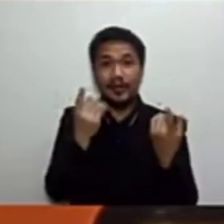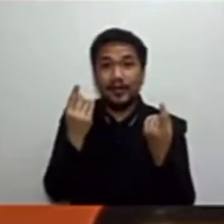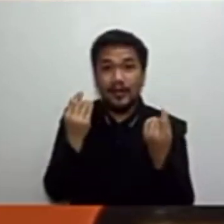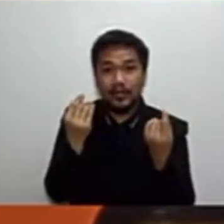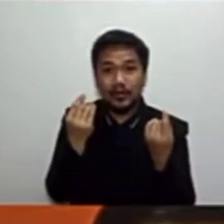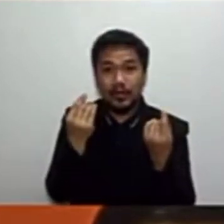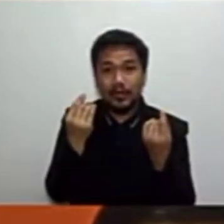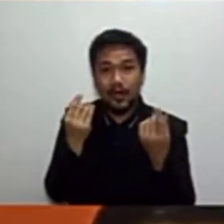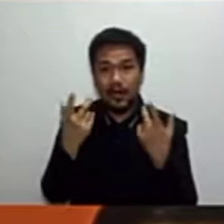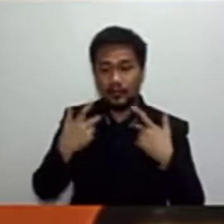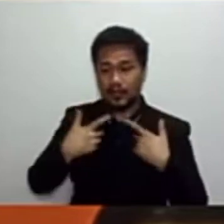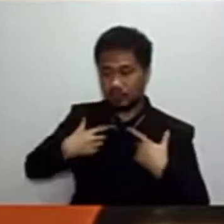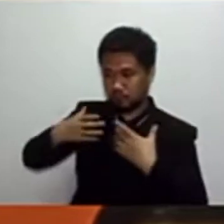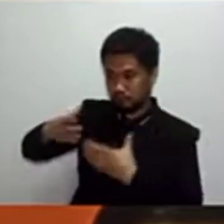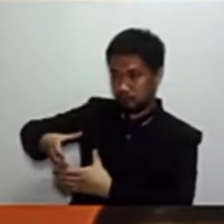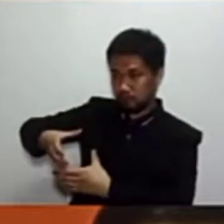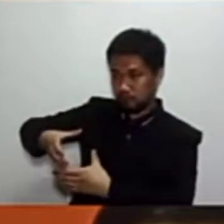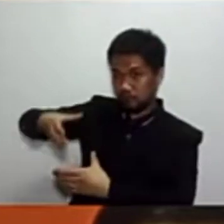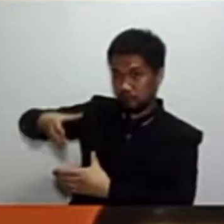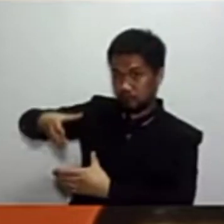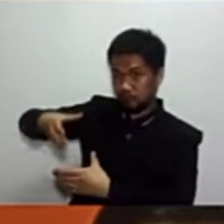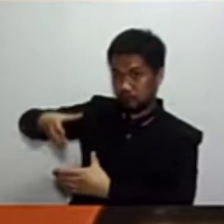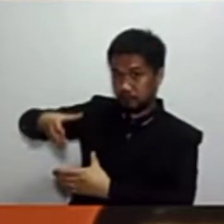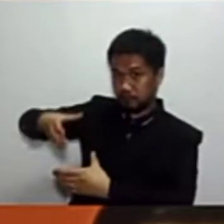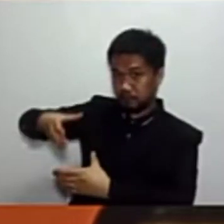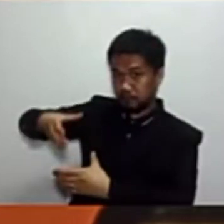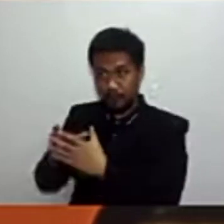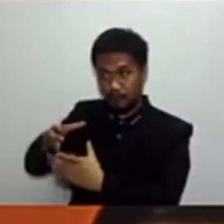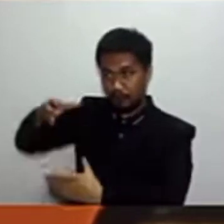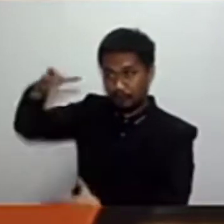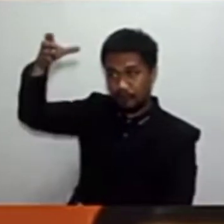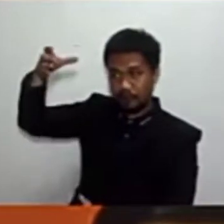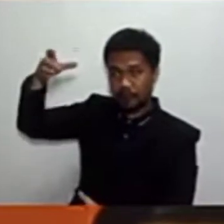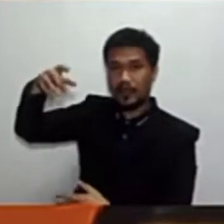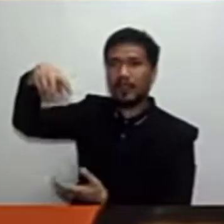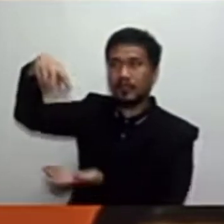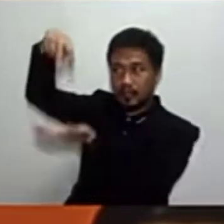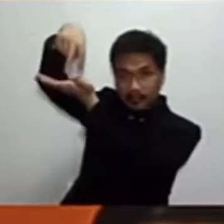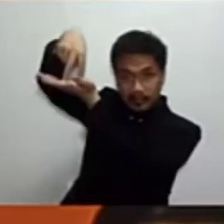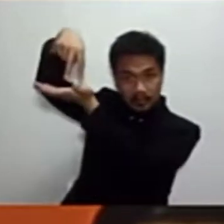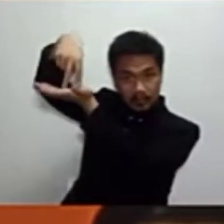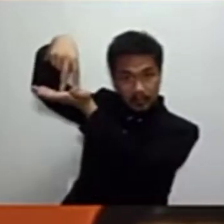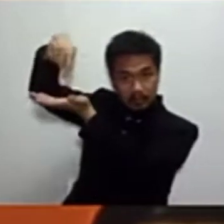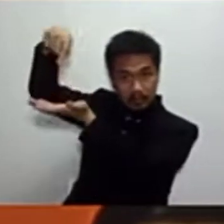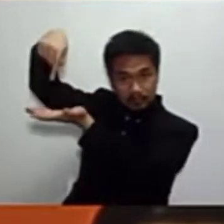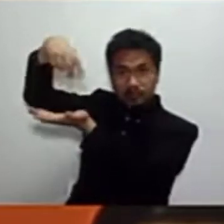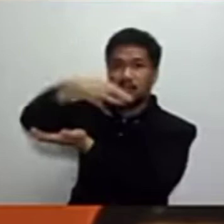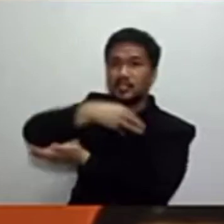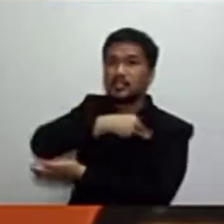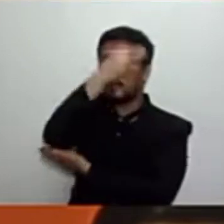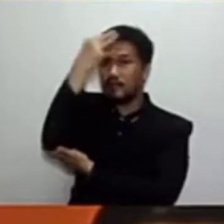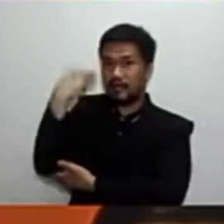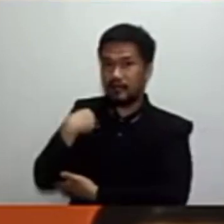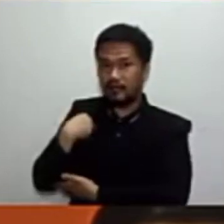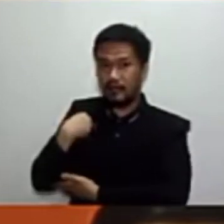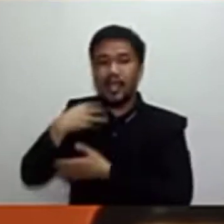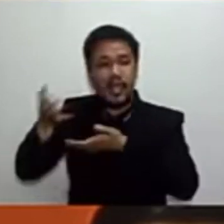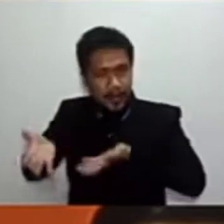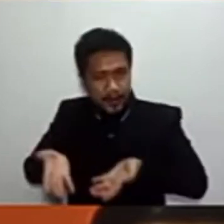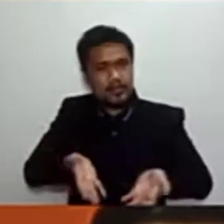haligi upang palakasin ang loob ni Apostol Santiago at himukin